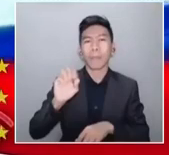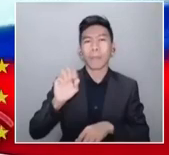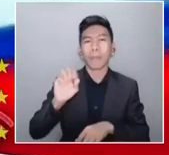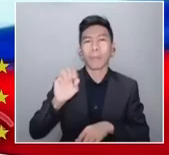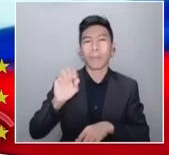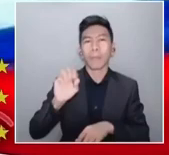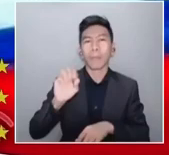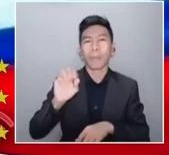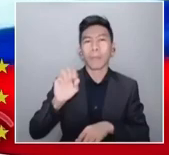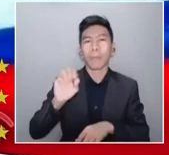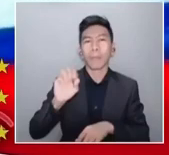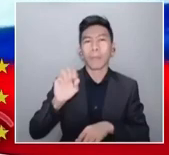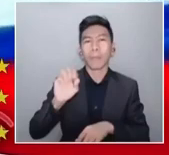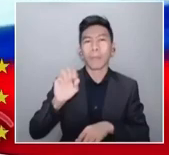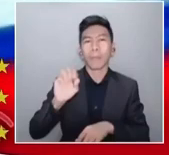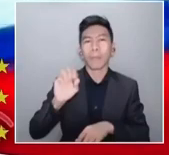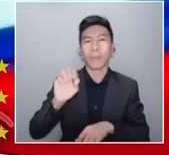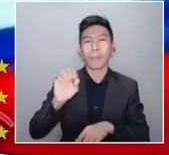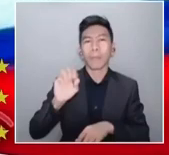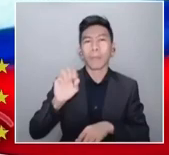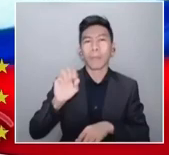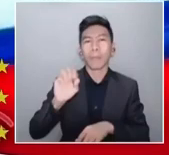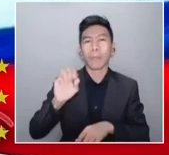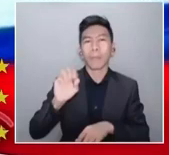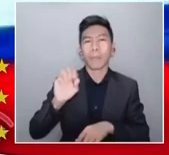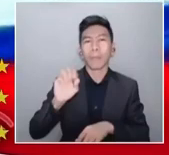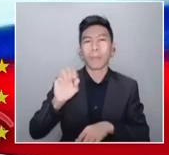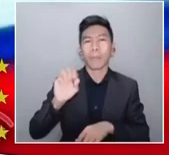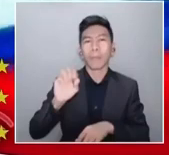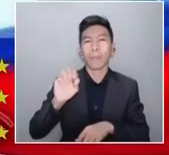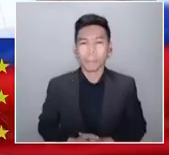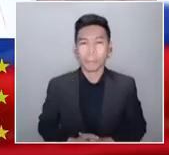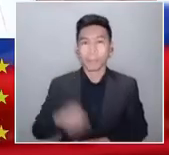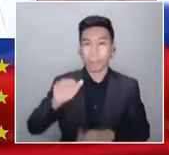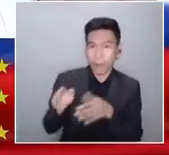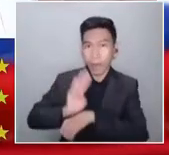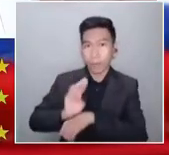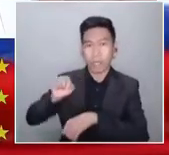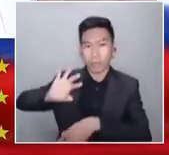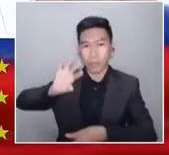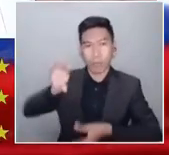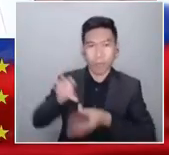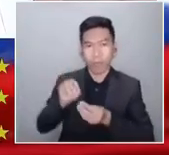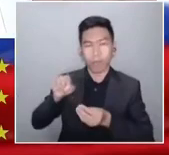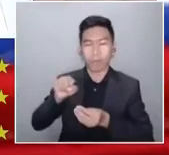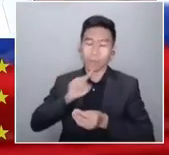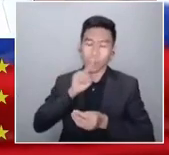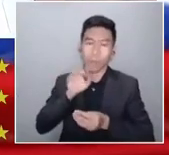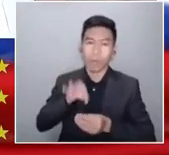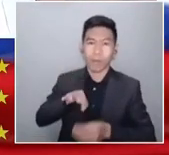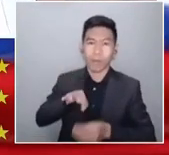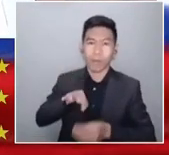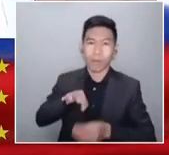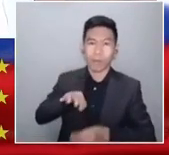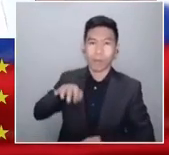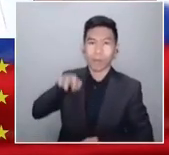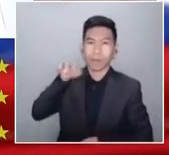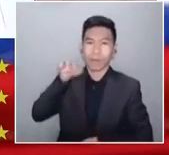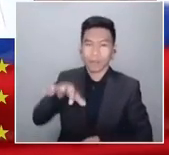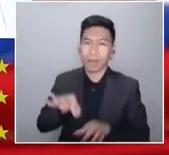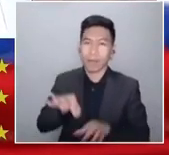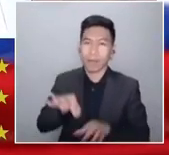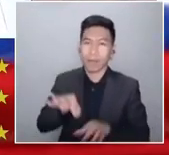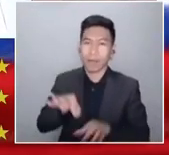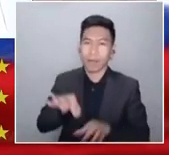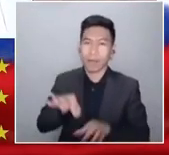than 90% of the business enterprises. And they also represent a big percentage of our